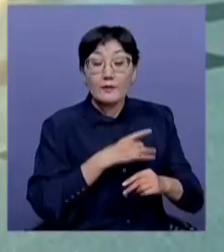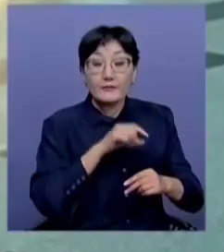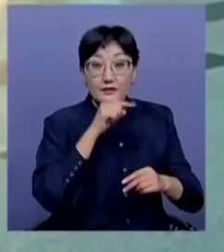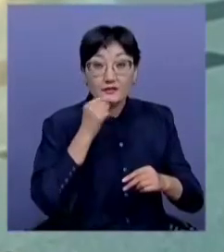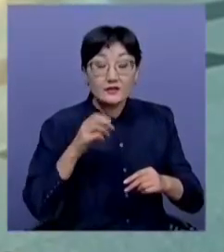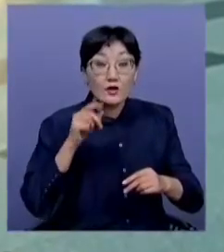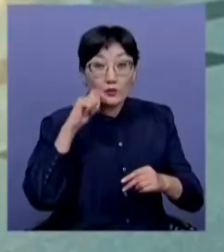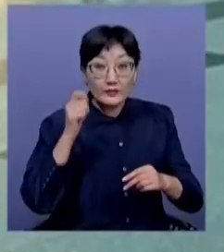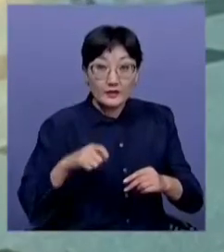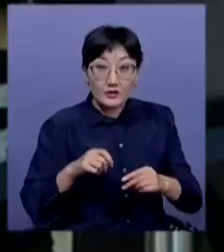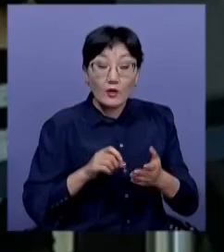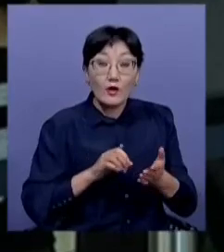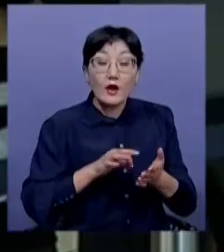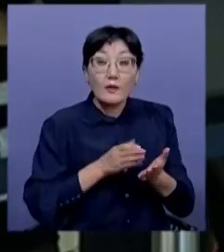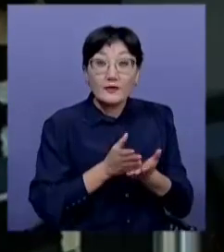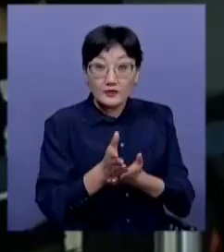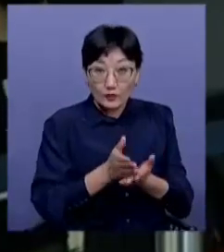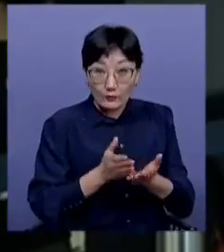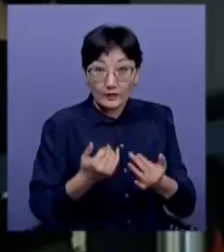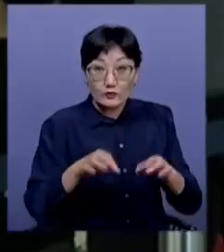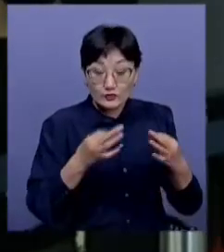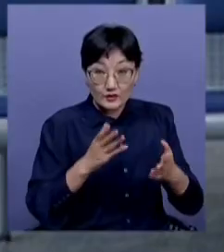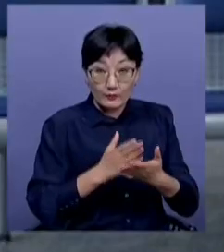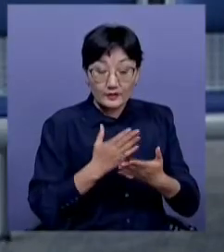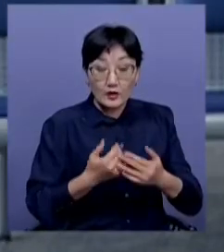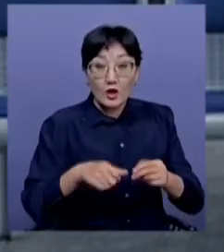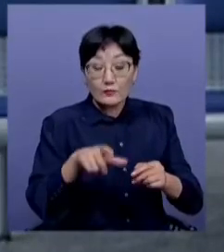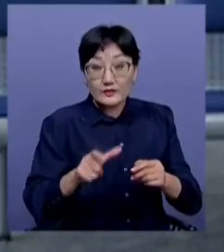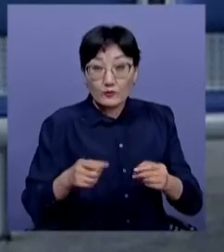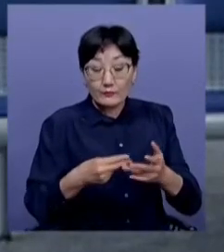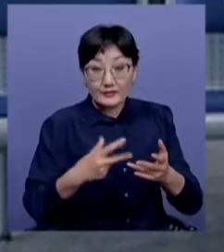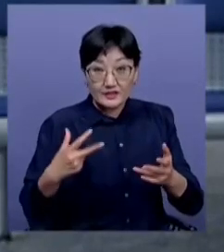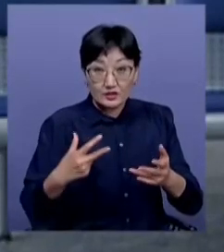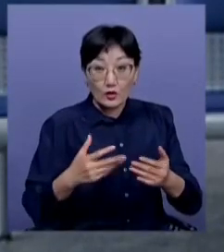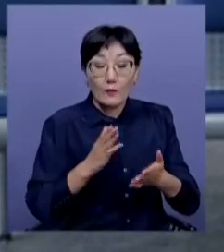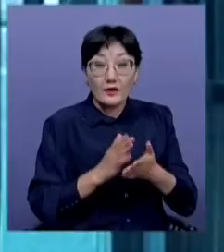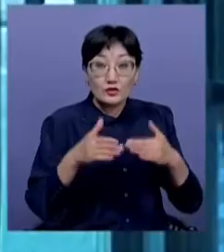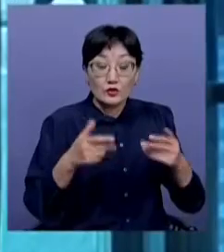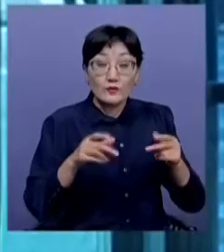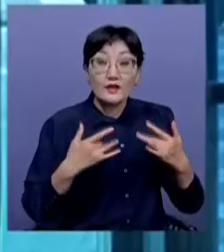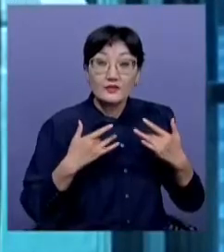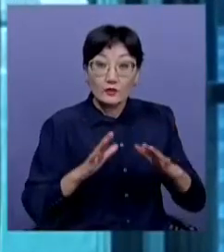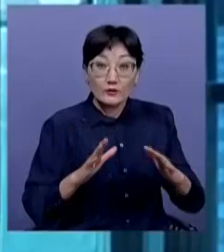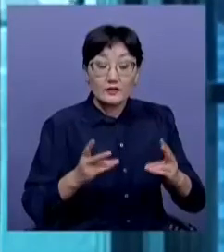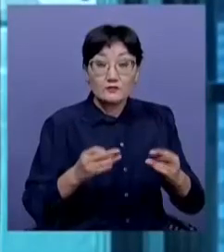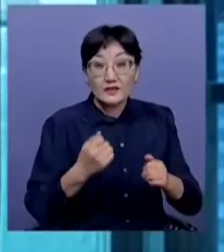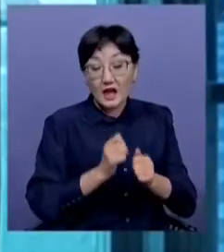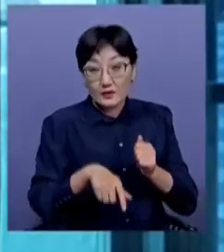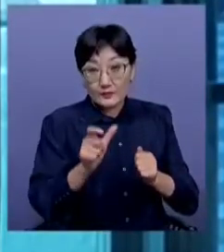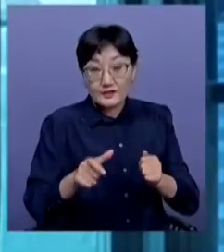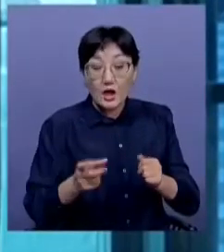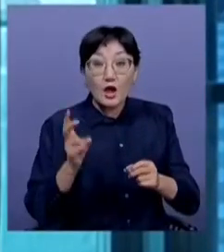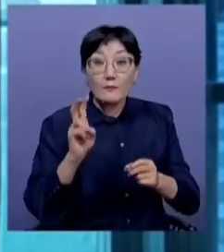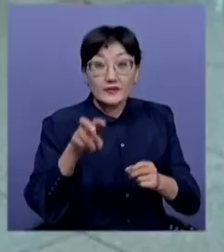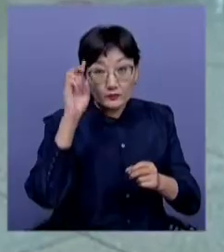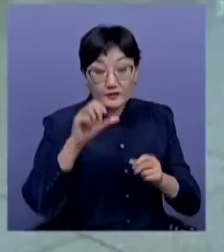Украинаға қатынауға рұқсат бар десе де, Алматыдан ұшып шығатын жолаушылардан ПТР-тесттің бар жоғы талап етілмейді. Бірақ әрбір азамат баратын